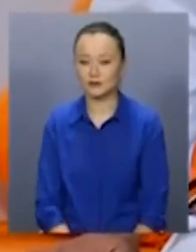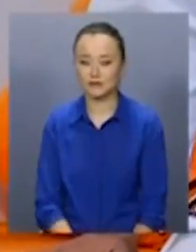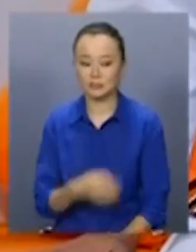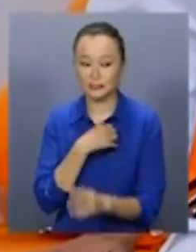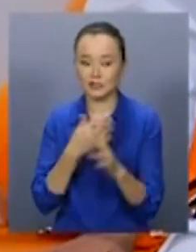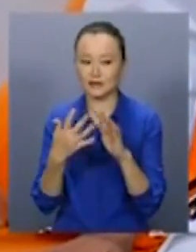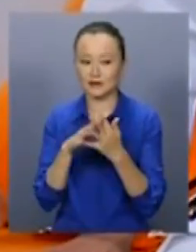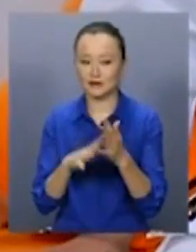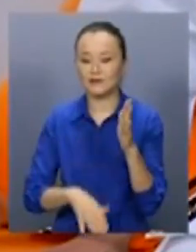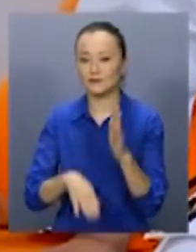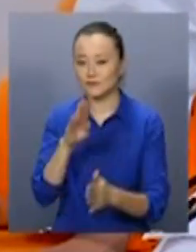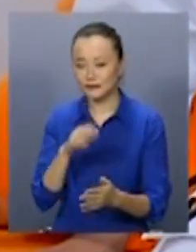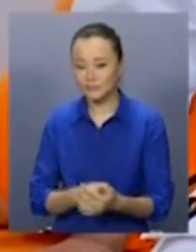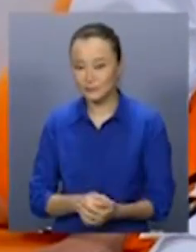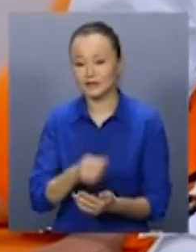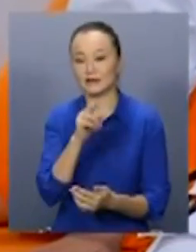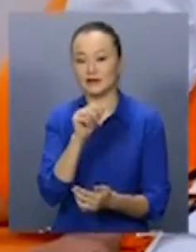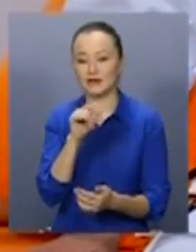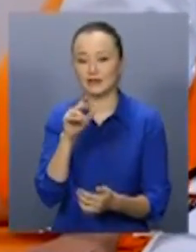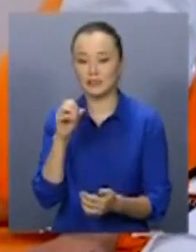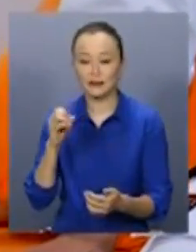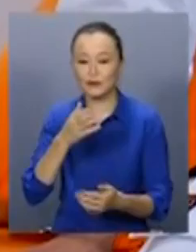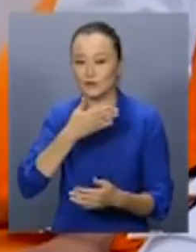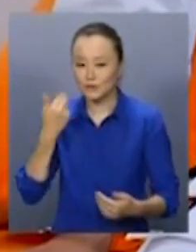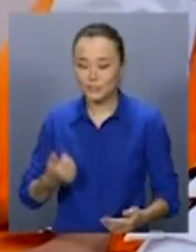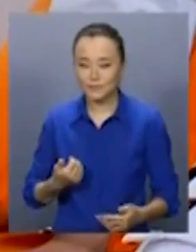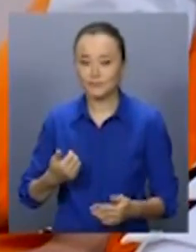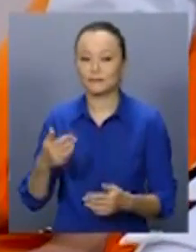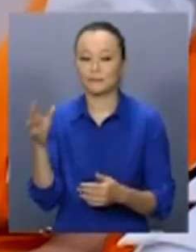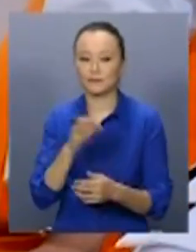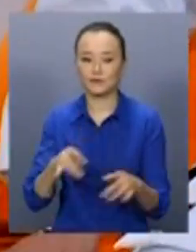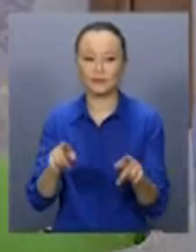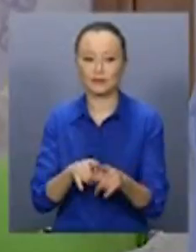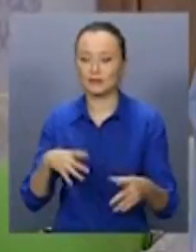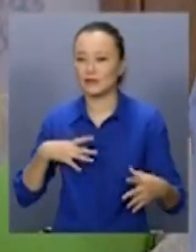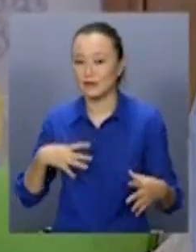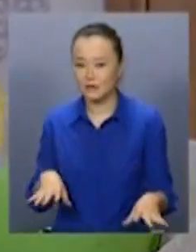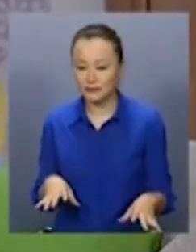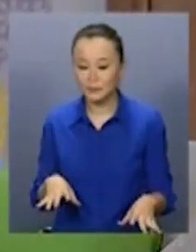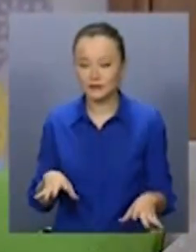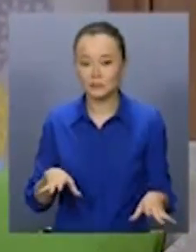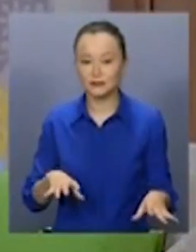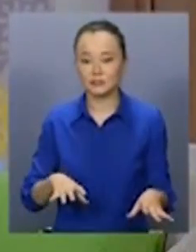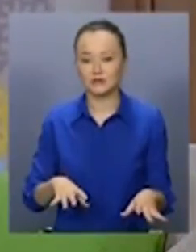өстік қой. Ауылда. Ол кезде каратэ дейтін жоқ. Иә, ауылда енді жоқ, ондай болған жоқ. Енді мен